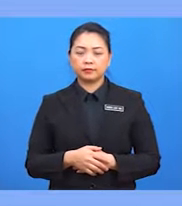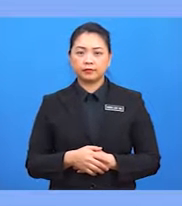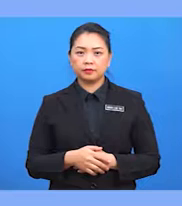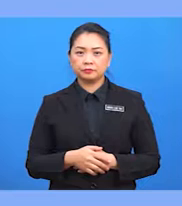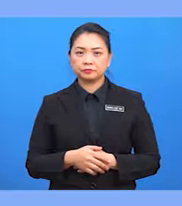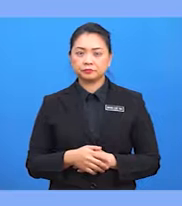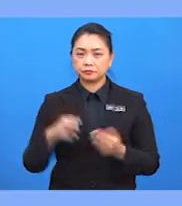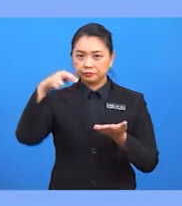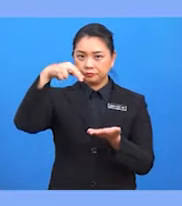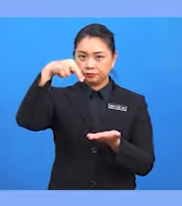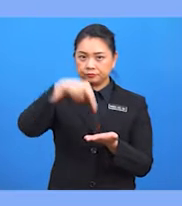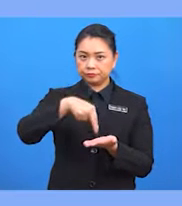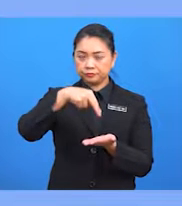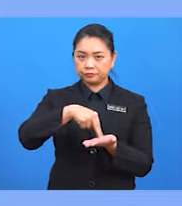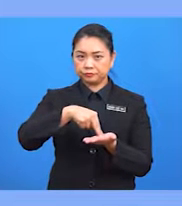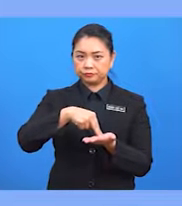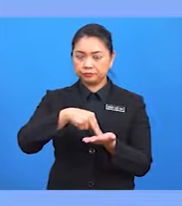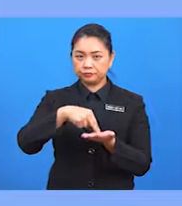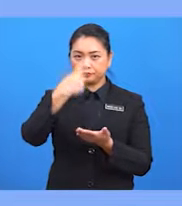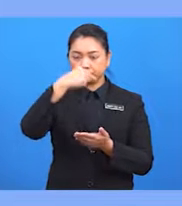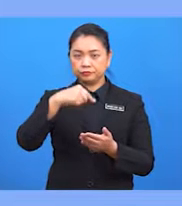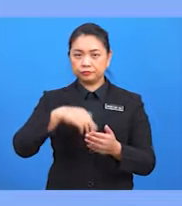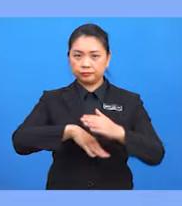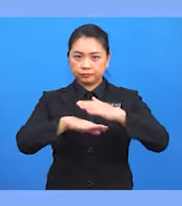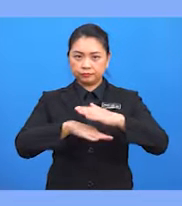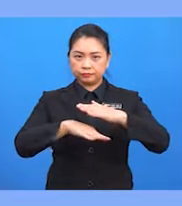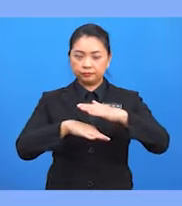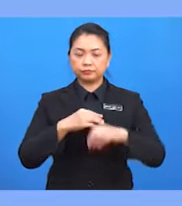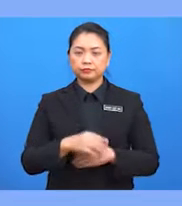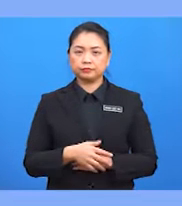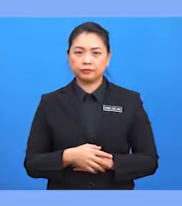Baiklah, kita akan ulang langkah percikan air ini bagi layer bawah pula.